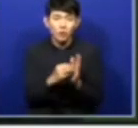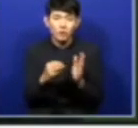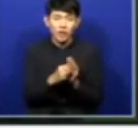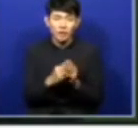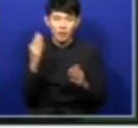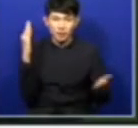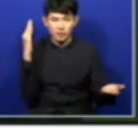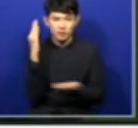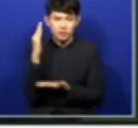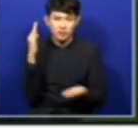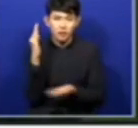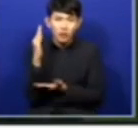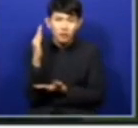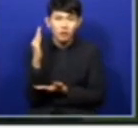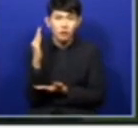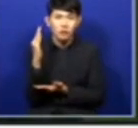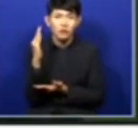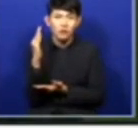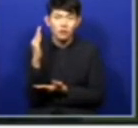ไม้ในบ้าน